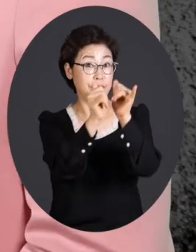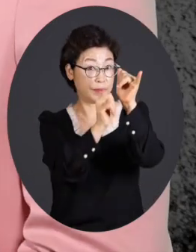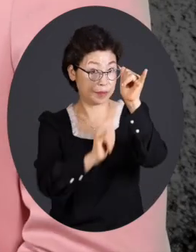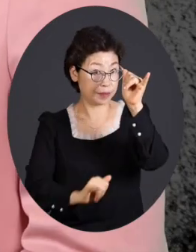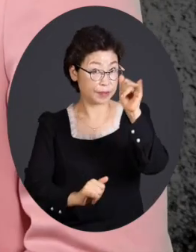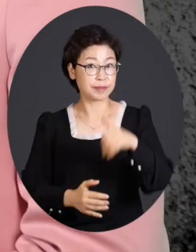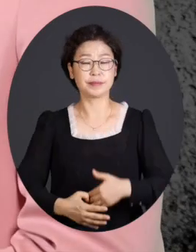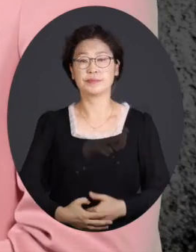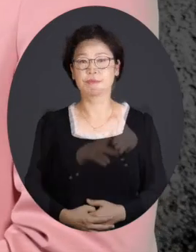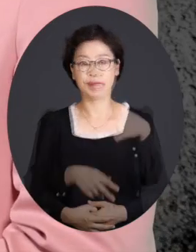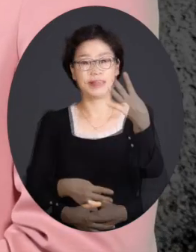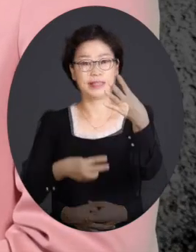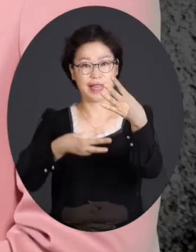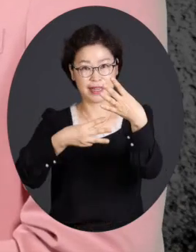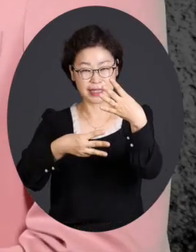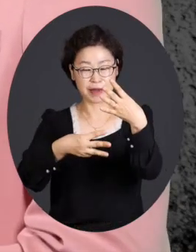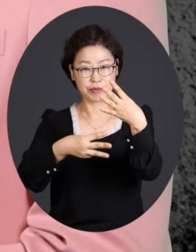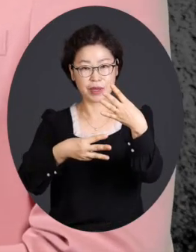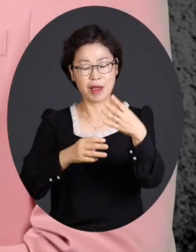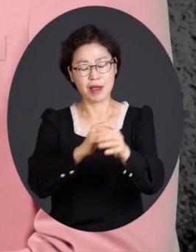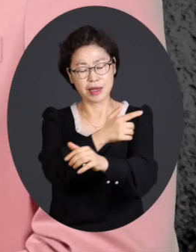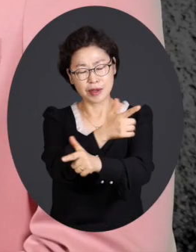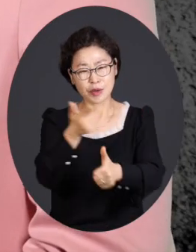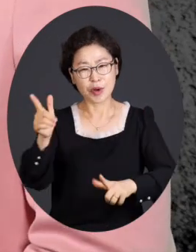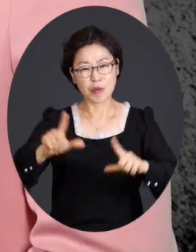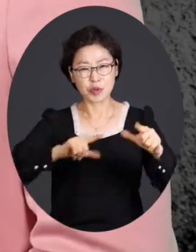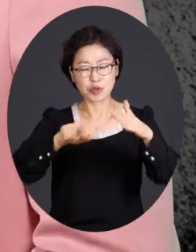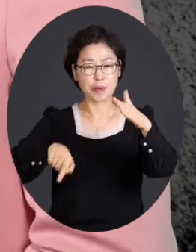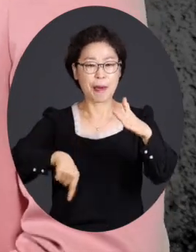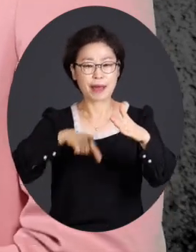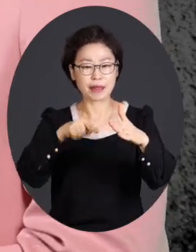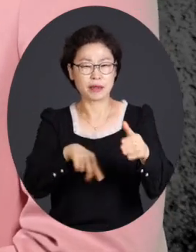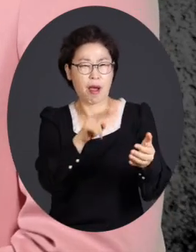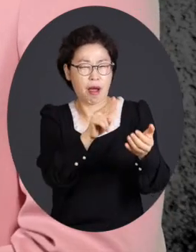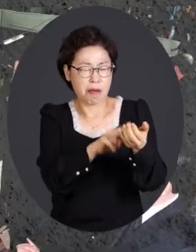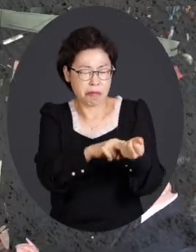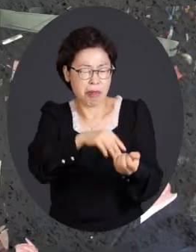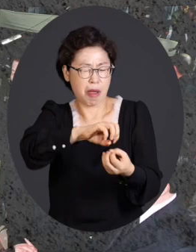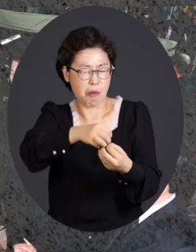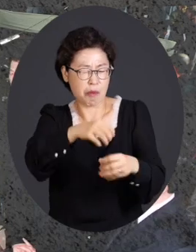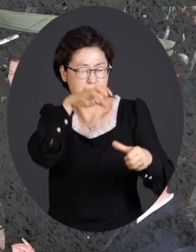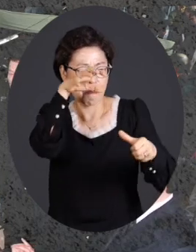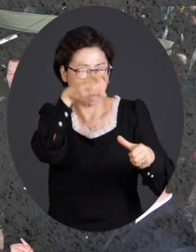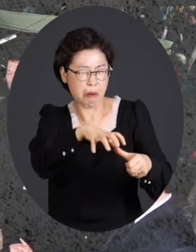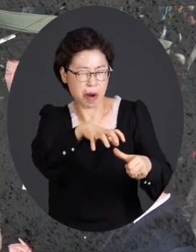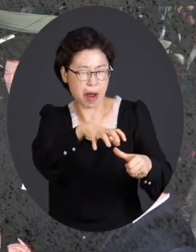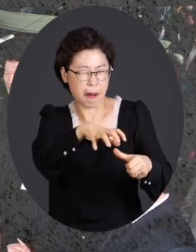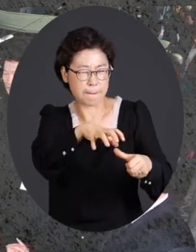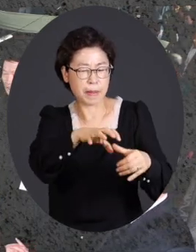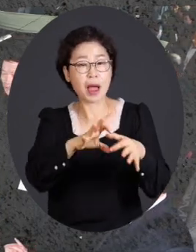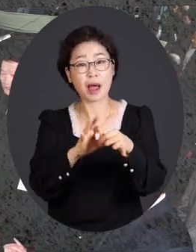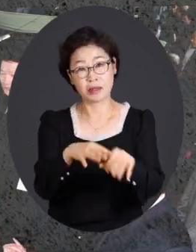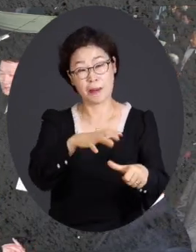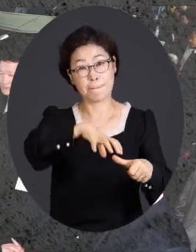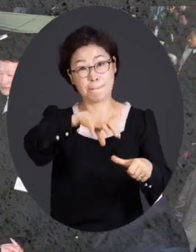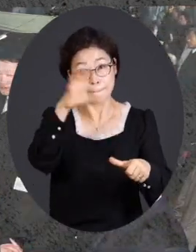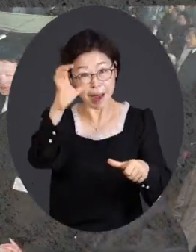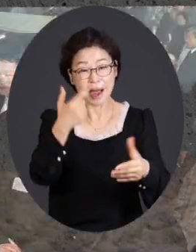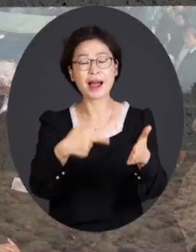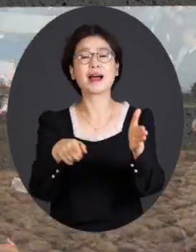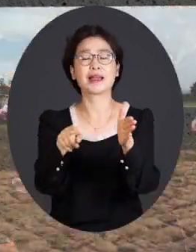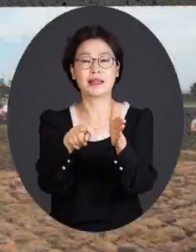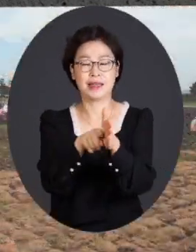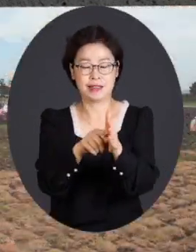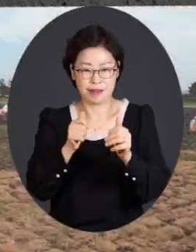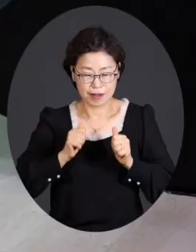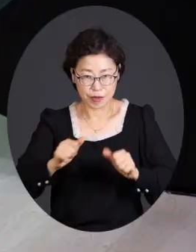4.3은 우여곡절을 겪으며 은폐, 왜곡, 억압의 긴 터널을 벗어나기 위한 노력 속에 다시 꽃피고